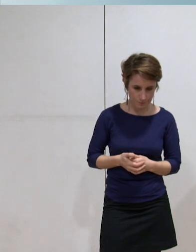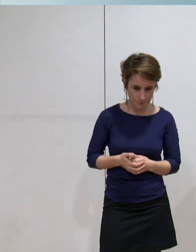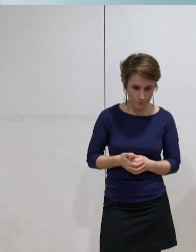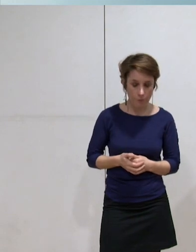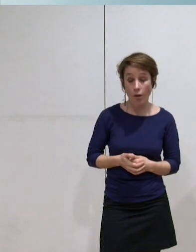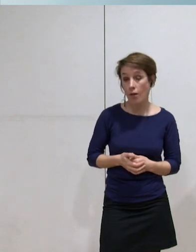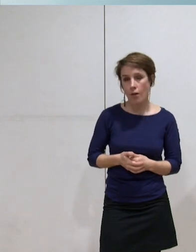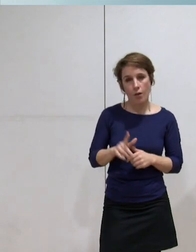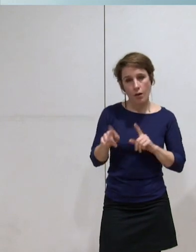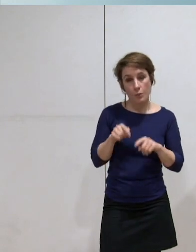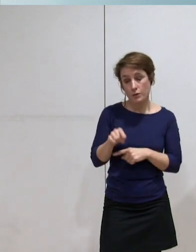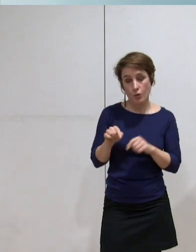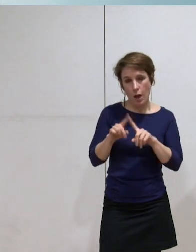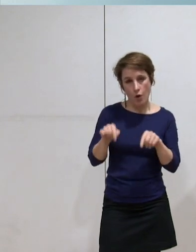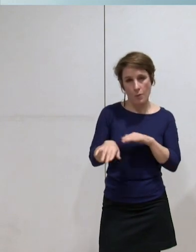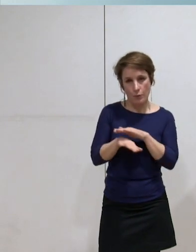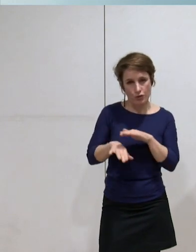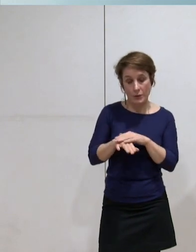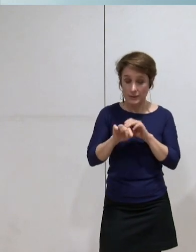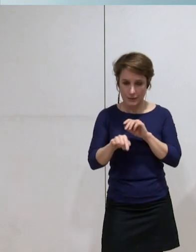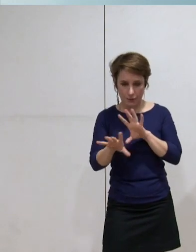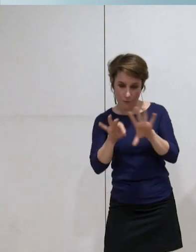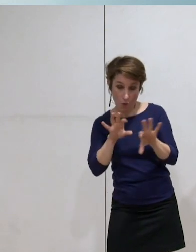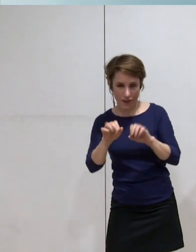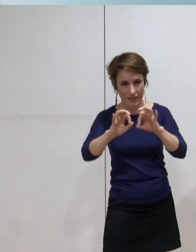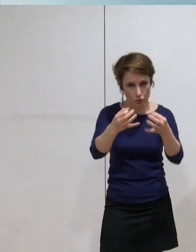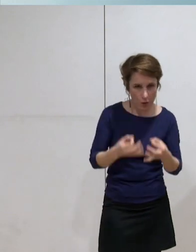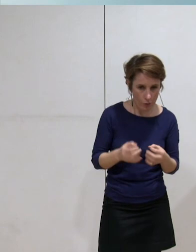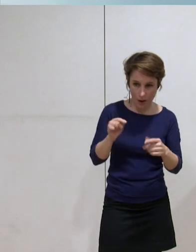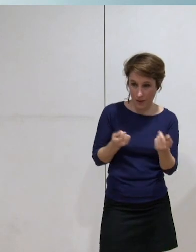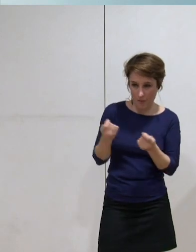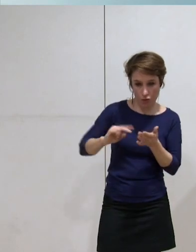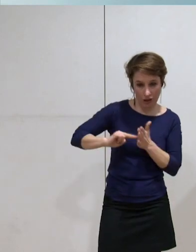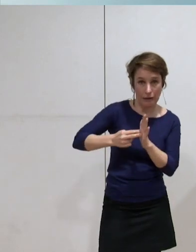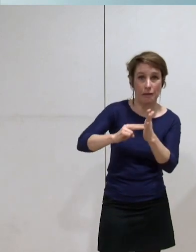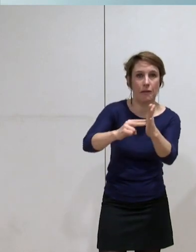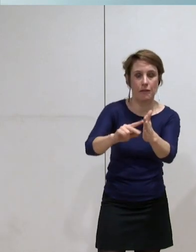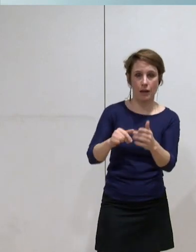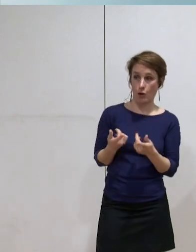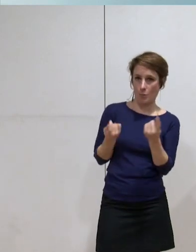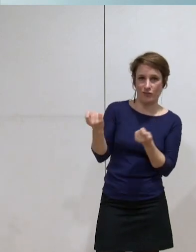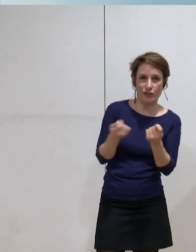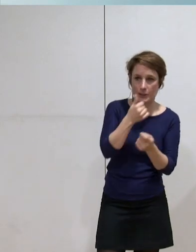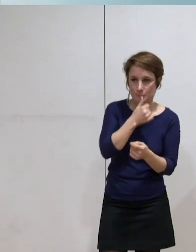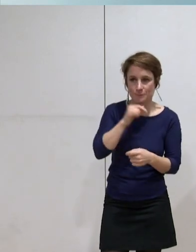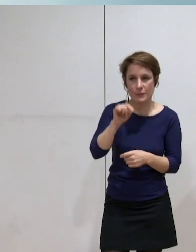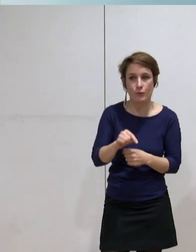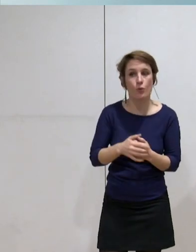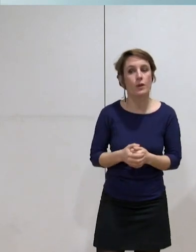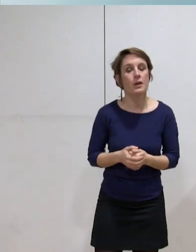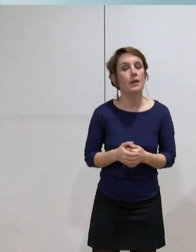comptables pour une année gérer la pénurie certains disent l'austérité mais c'est aussi s'inscrire dans une